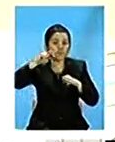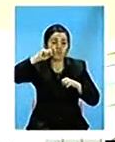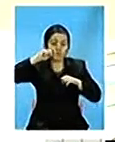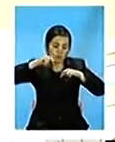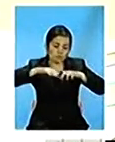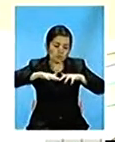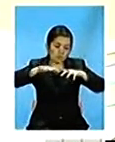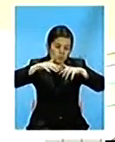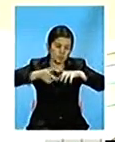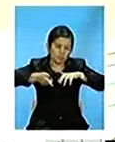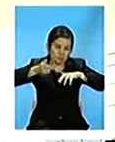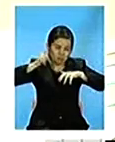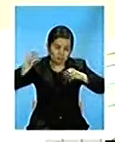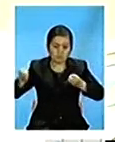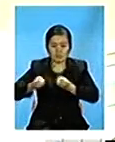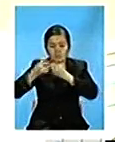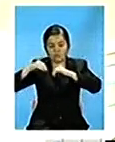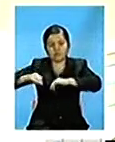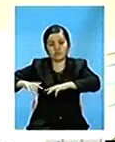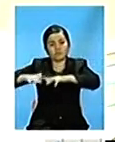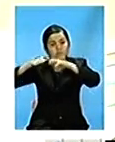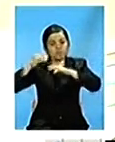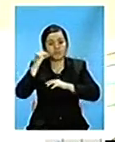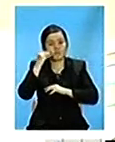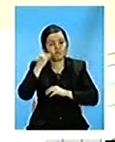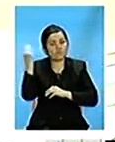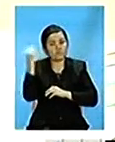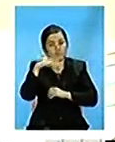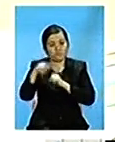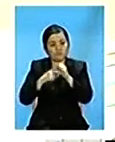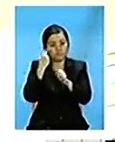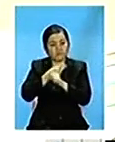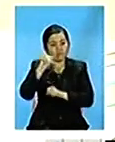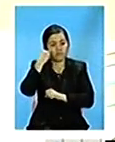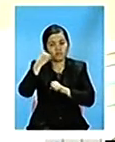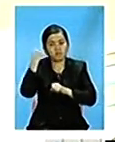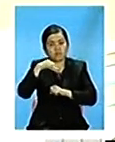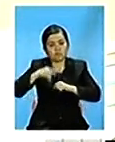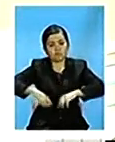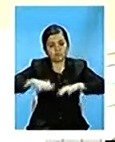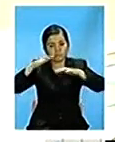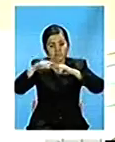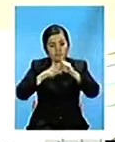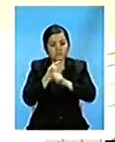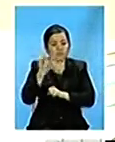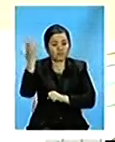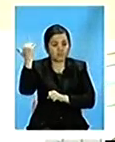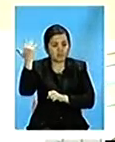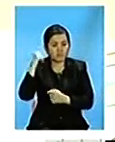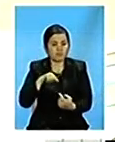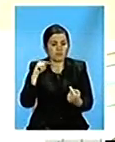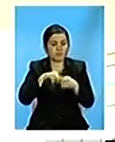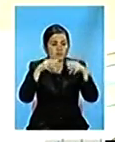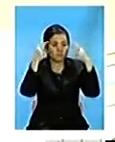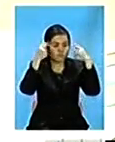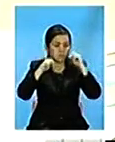าก็ท่วมนานฮะบ้านผมท่วมทุกปีนะครับปีที่แล้วได้รับความกรุณาจากท่านนายก